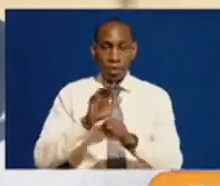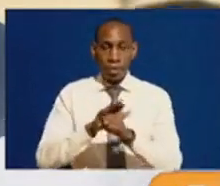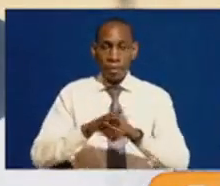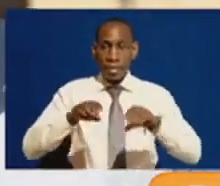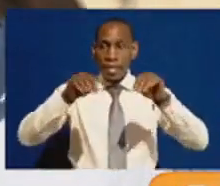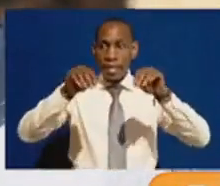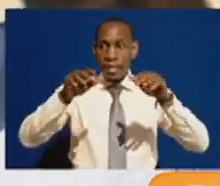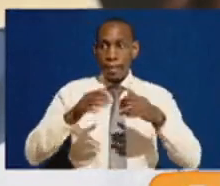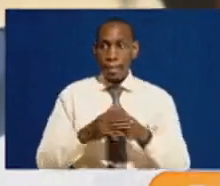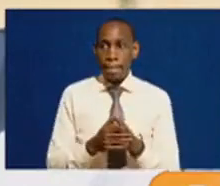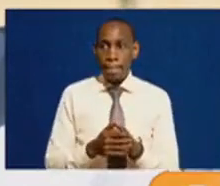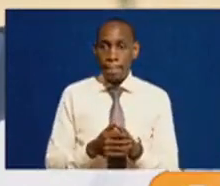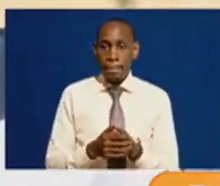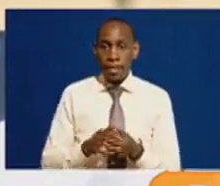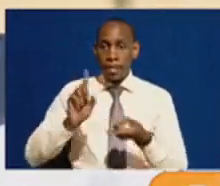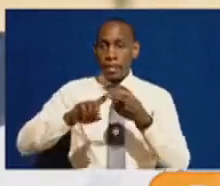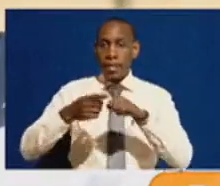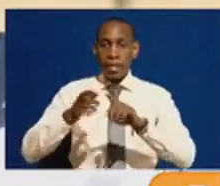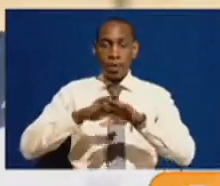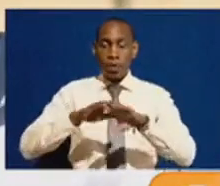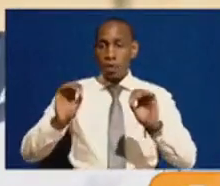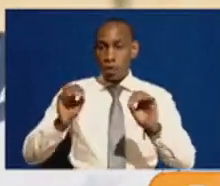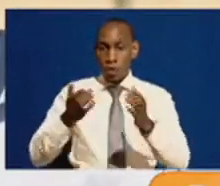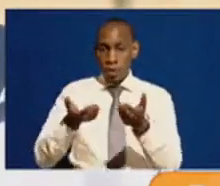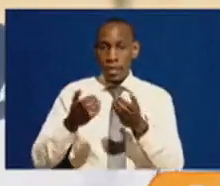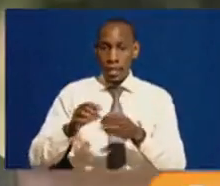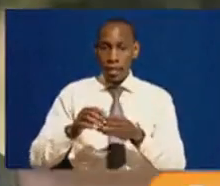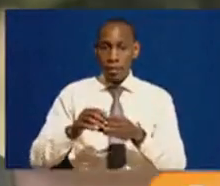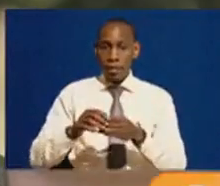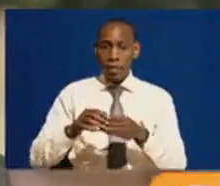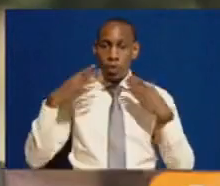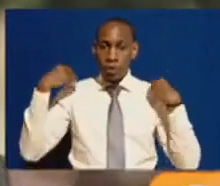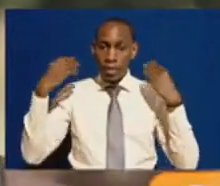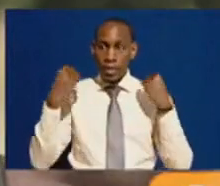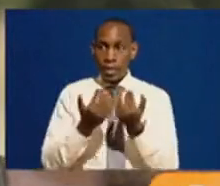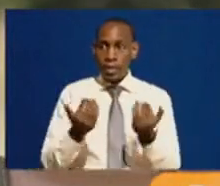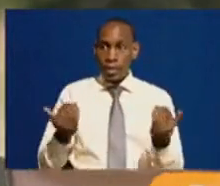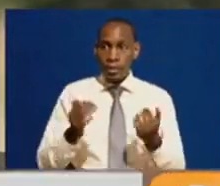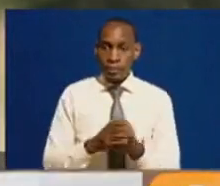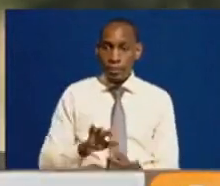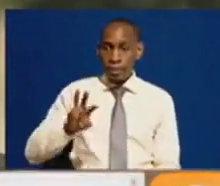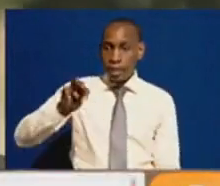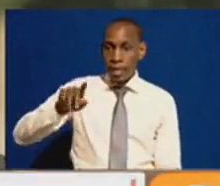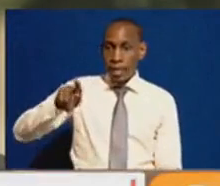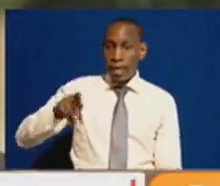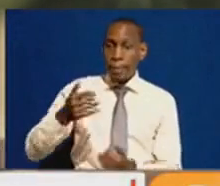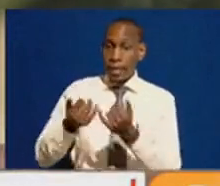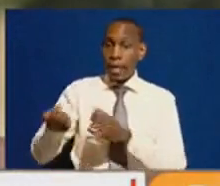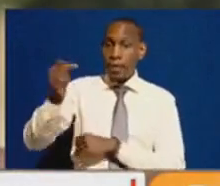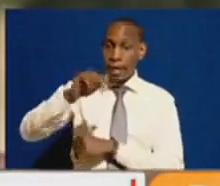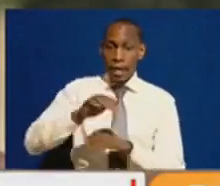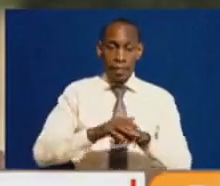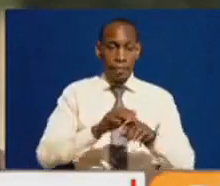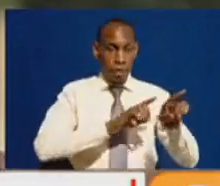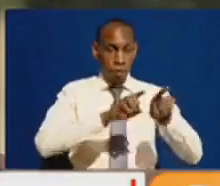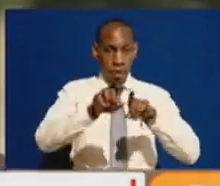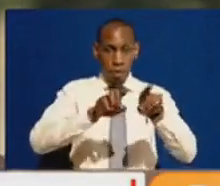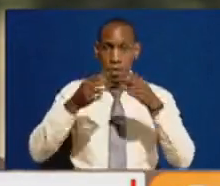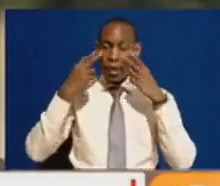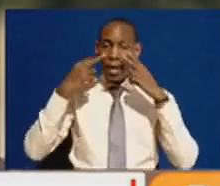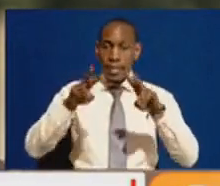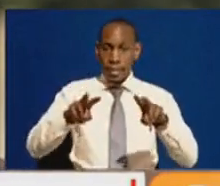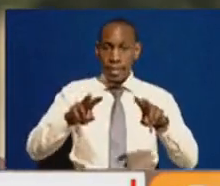vumbi, mingi haziko kwa standard yenye natakiwa kwa kutrain watoto. Then mbunge sahihi angeza kuja tu atembee. Aone